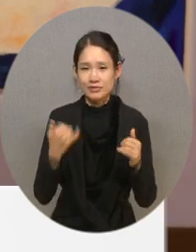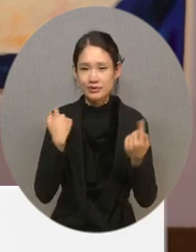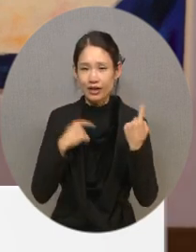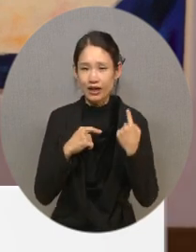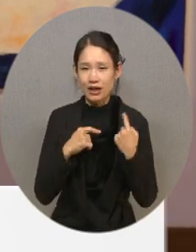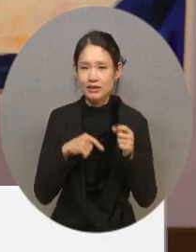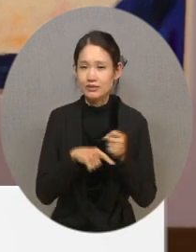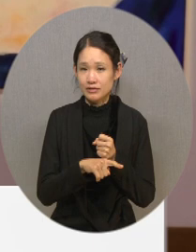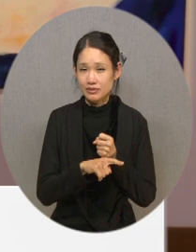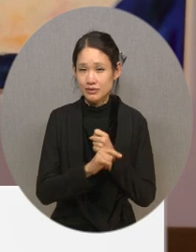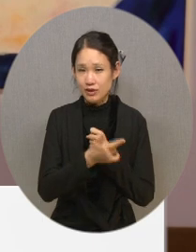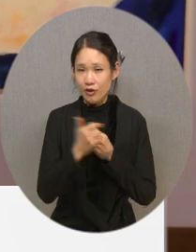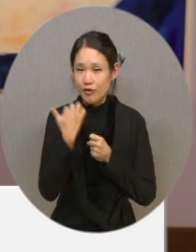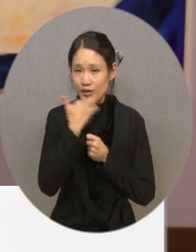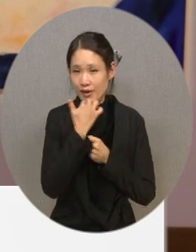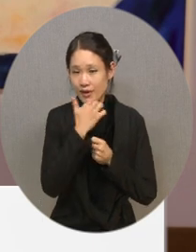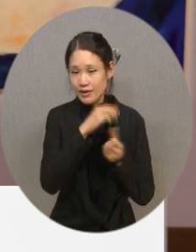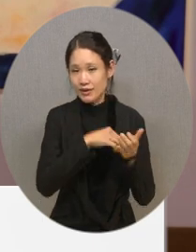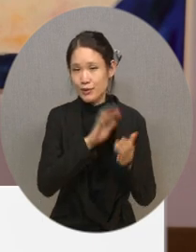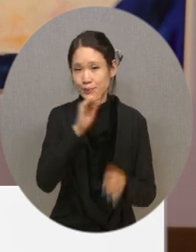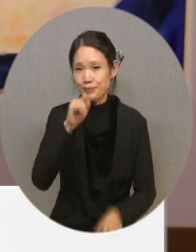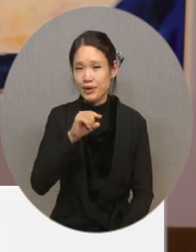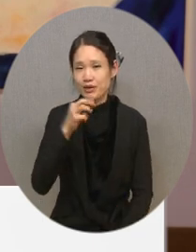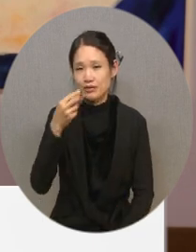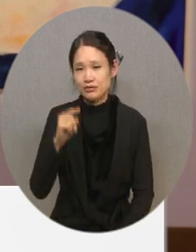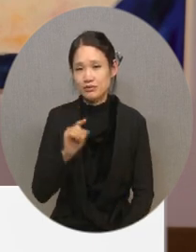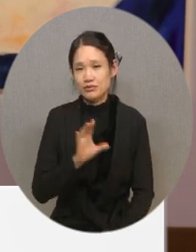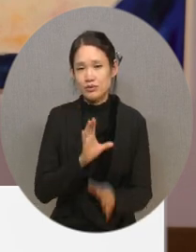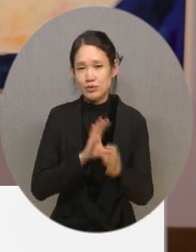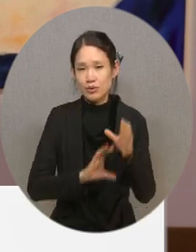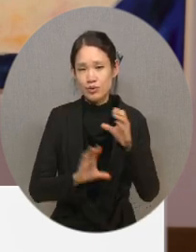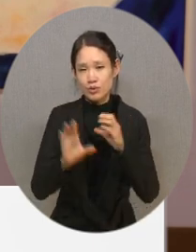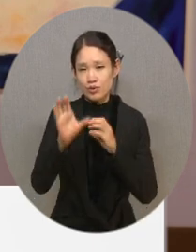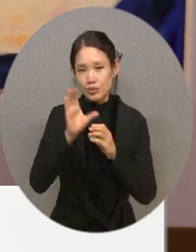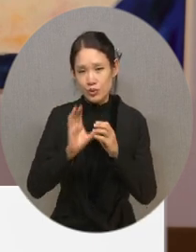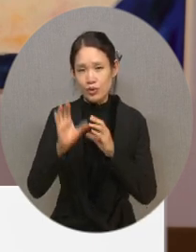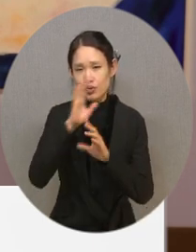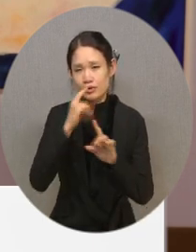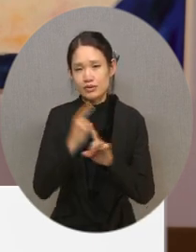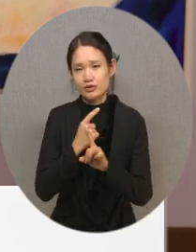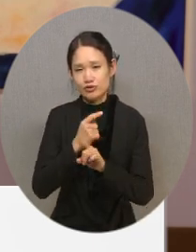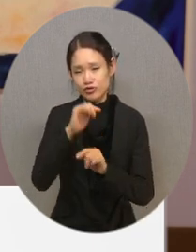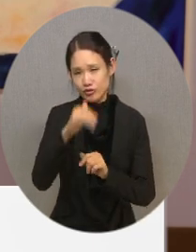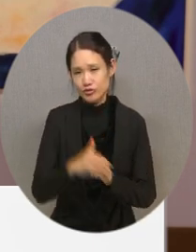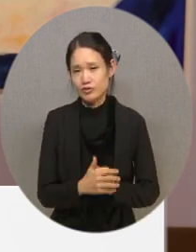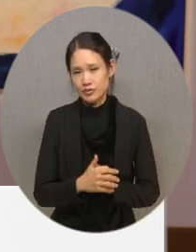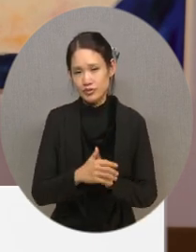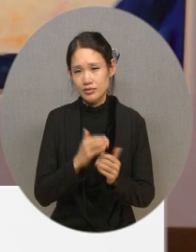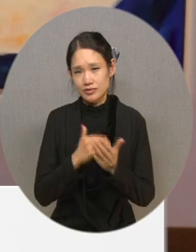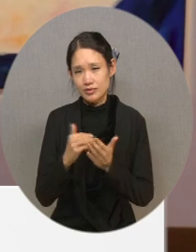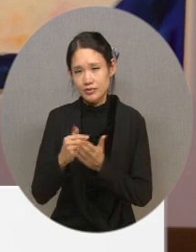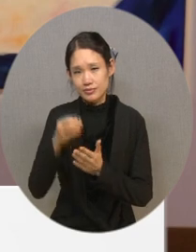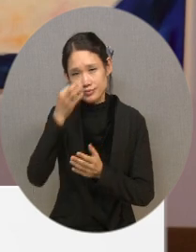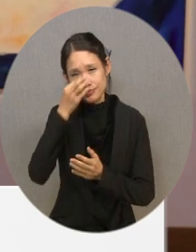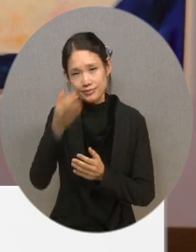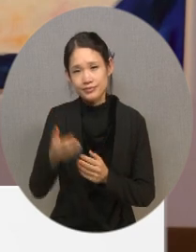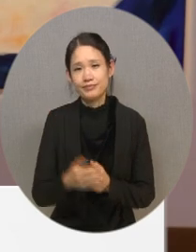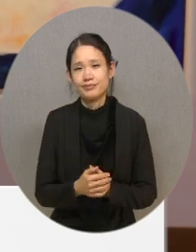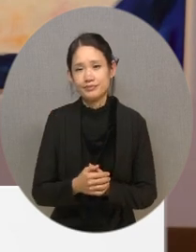상처를 뜻하는 여러 색감들에 벡토를 올려 보듬고 치유하는 과정을 작가는 작품을 통해